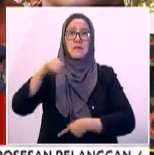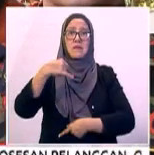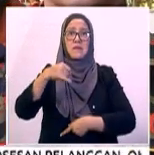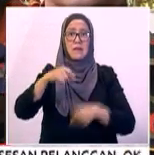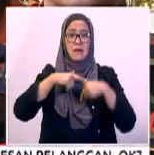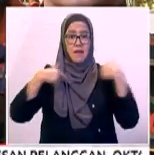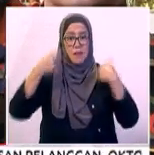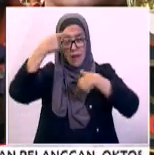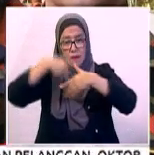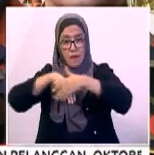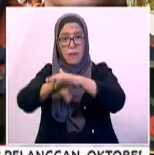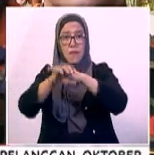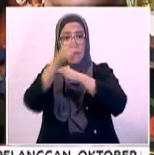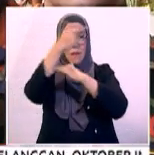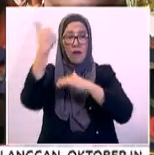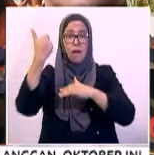ada